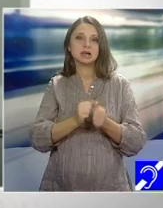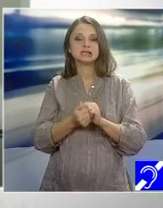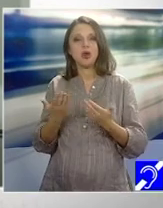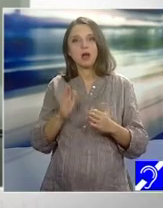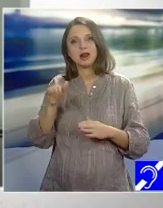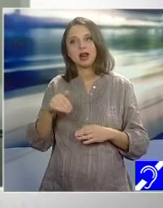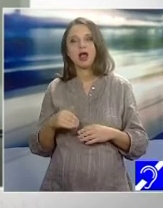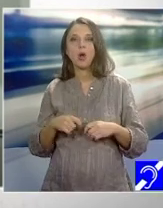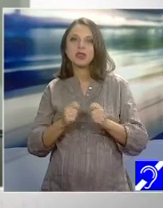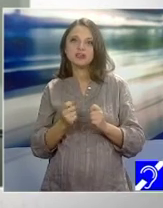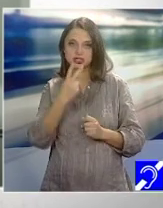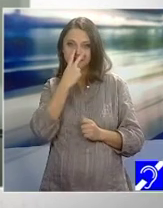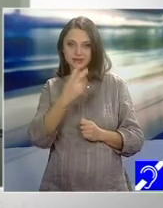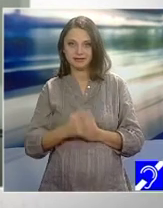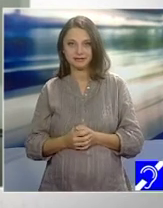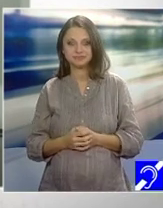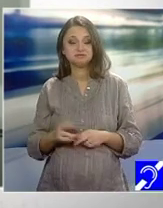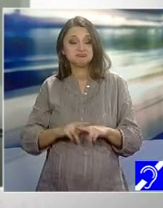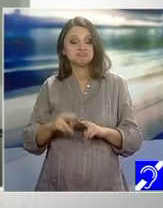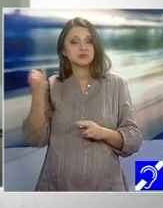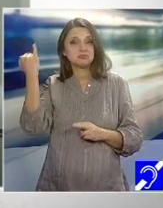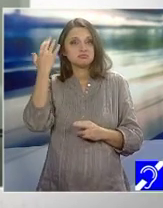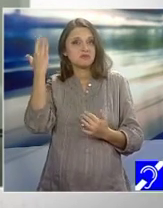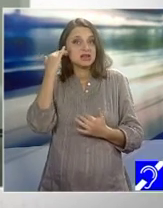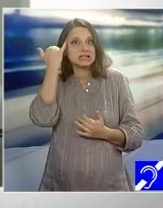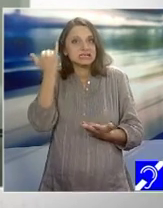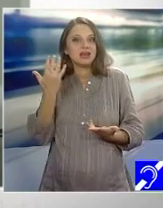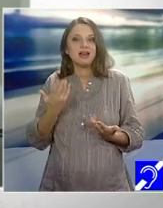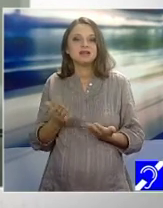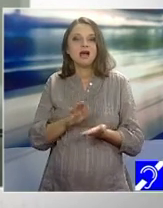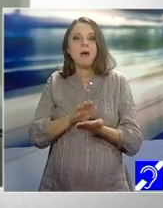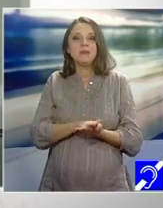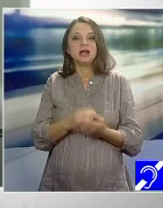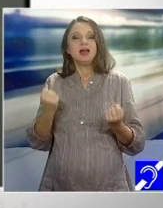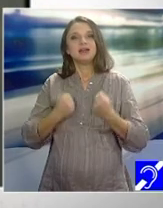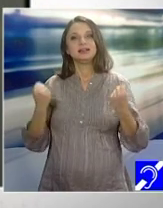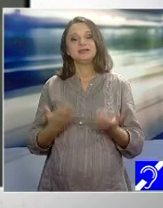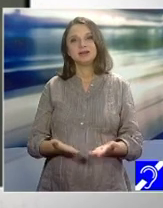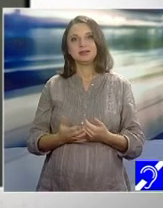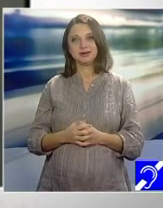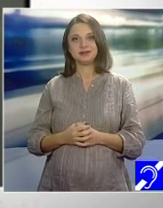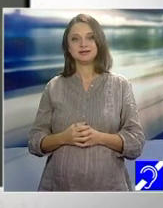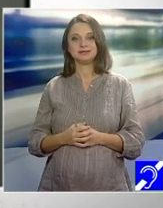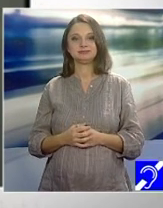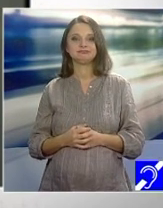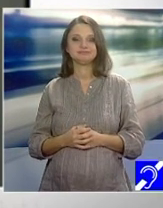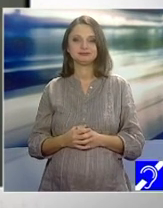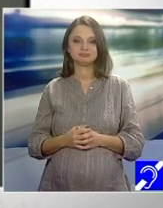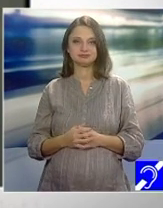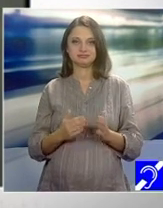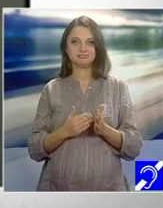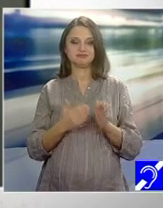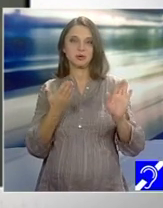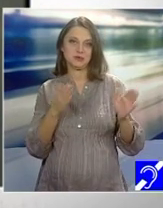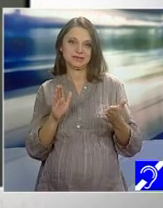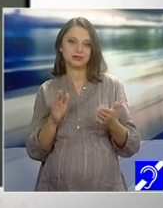deficiențe vizuale. Cum v-a venit ideea punerii în aplicare a acestei acțiuni? Ar trebui să pornesc atunci de la